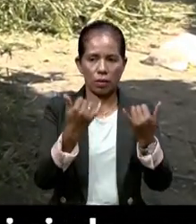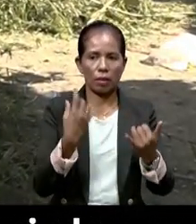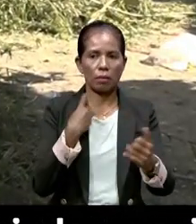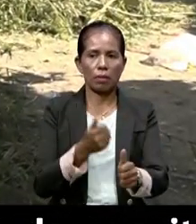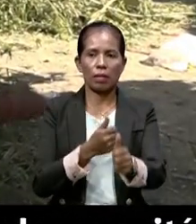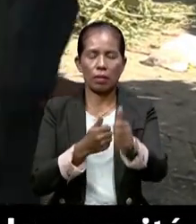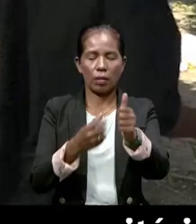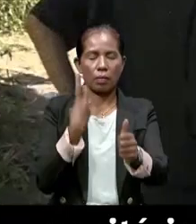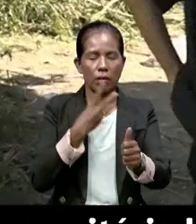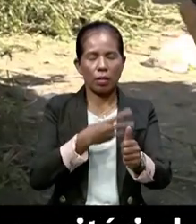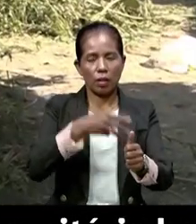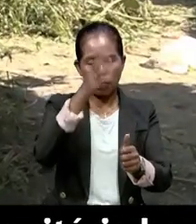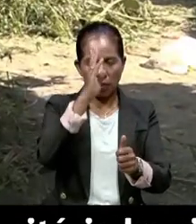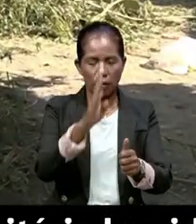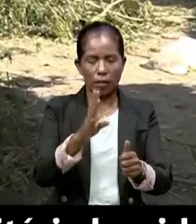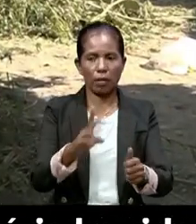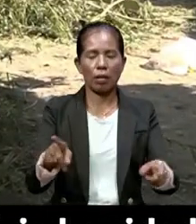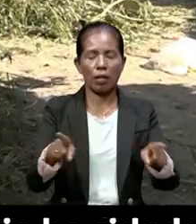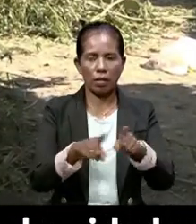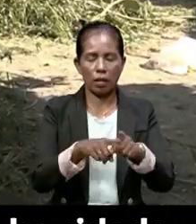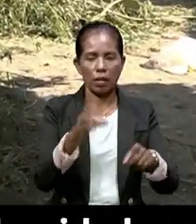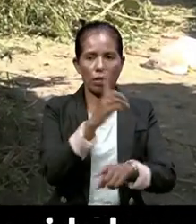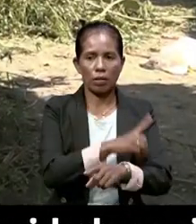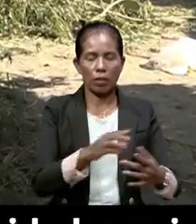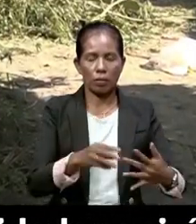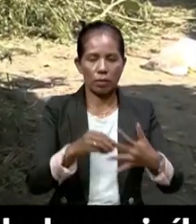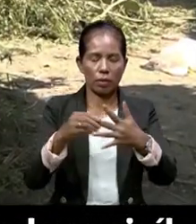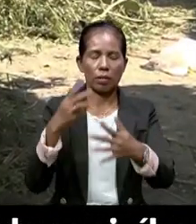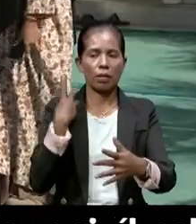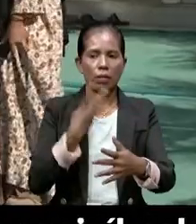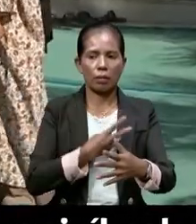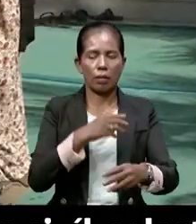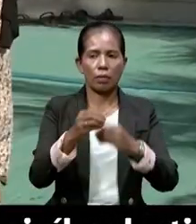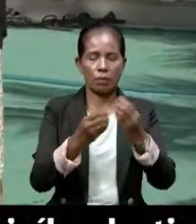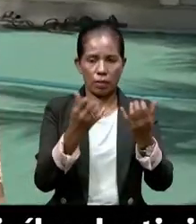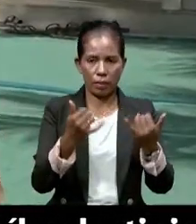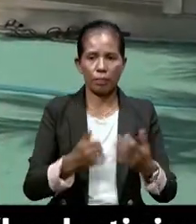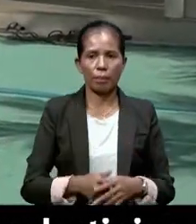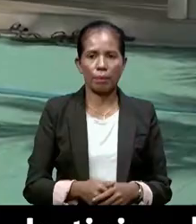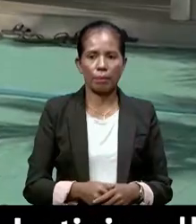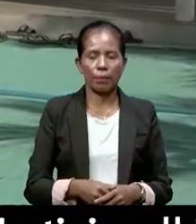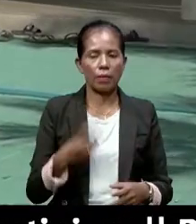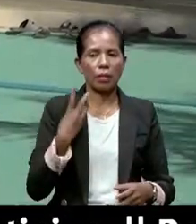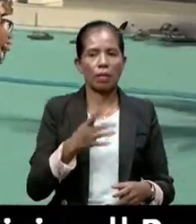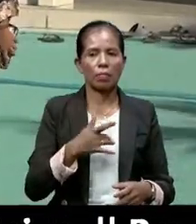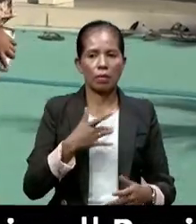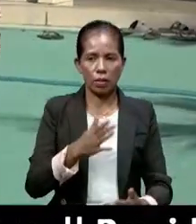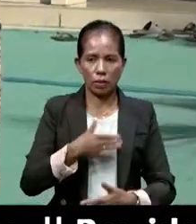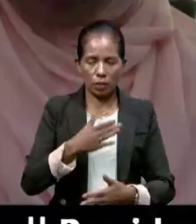amnya profeta Ibrahim. Jadi ansan lorong ini spesial TVS Miami, karena ba Idul Adha ini. Kami senti kontenti,